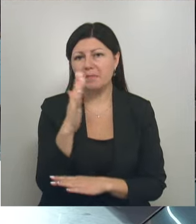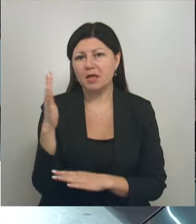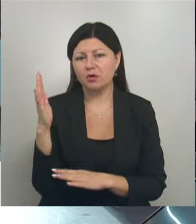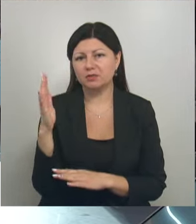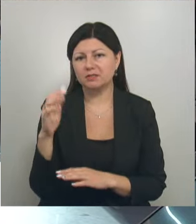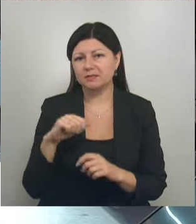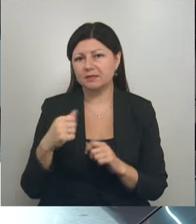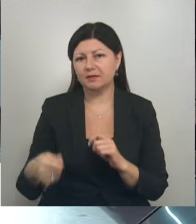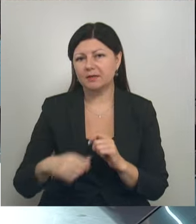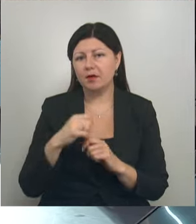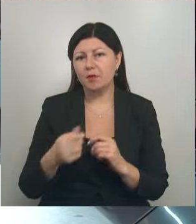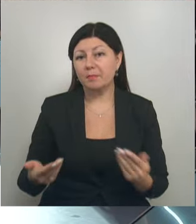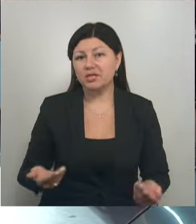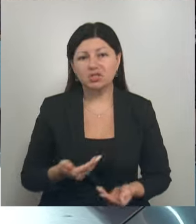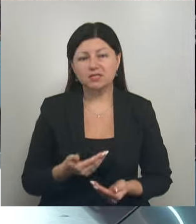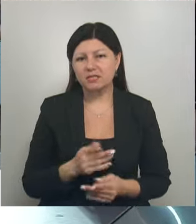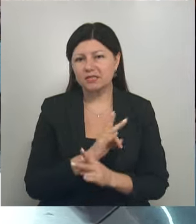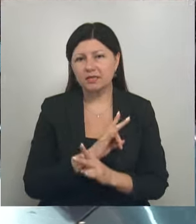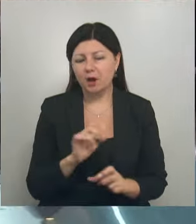при жизни никому нельзя